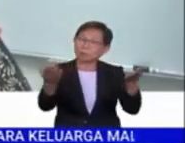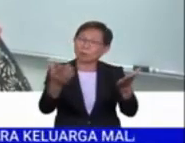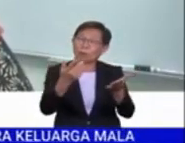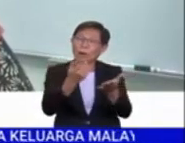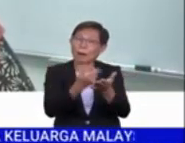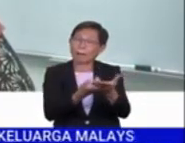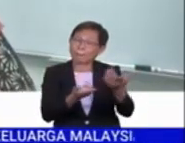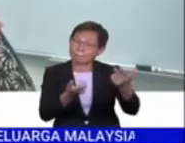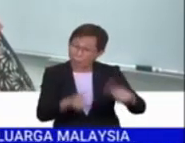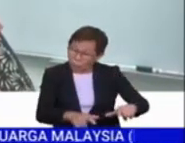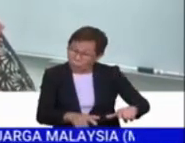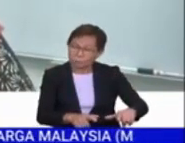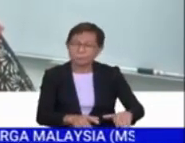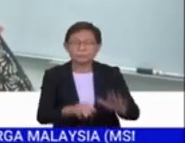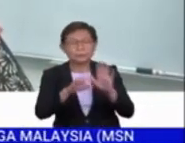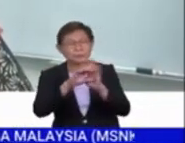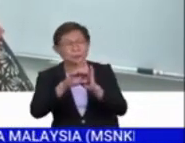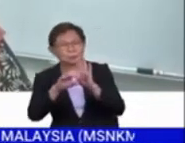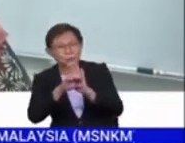kita ada